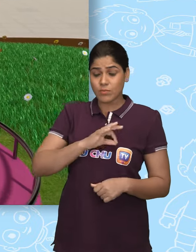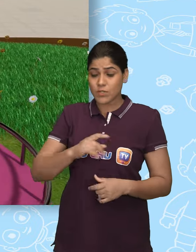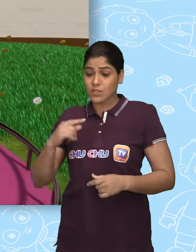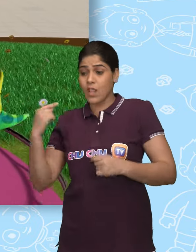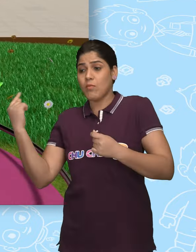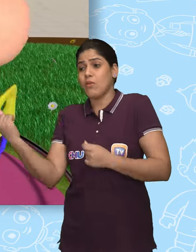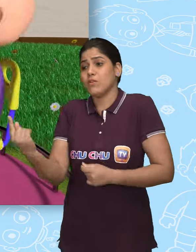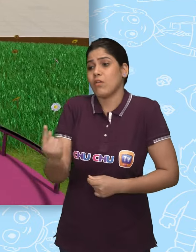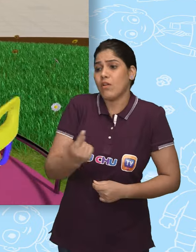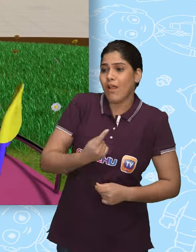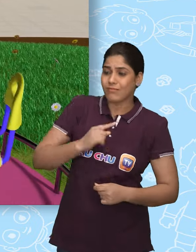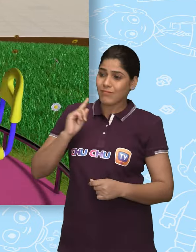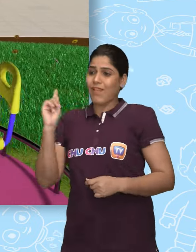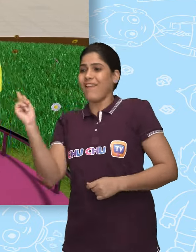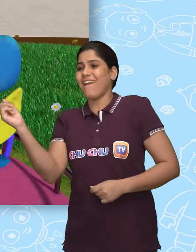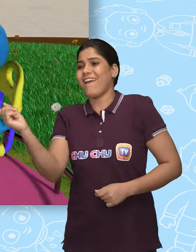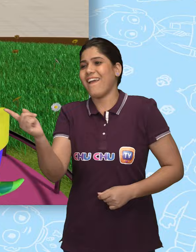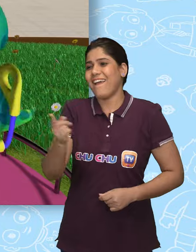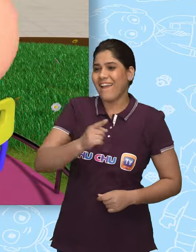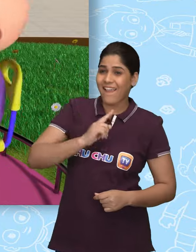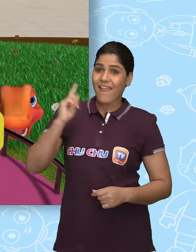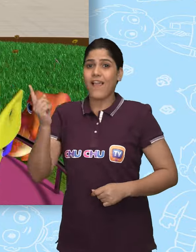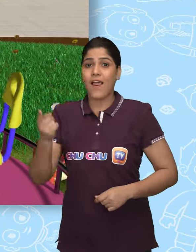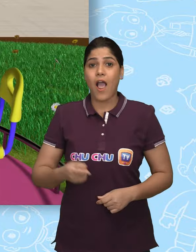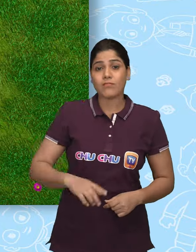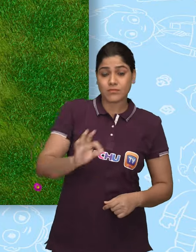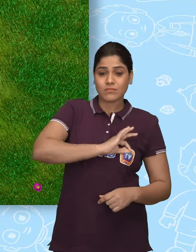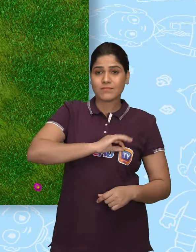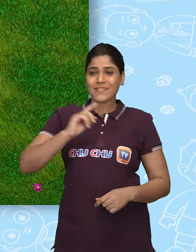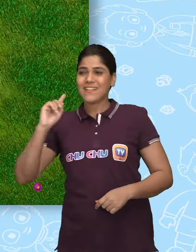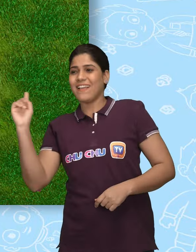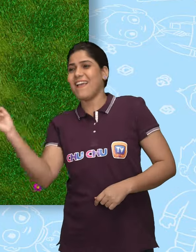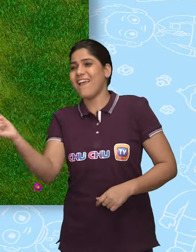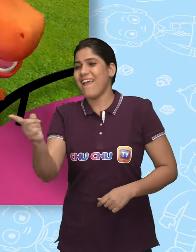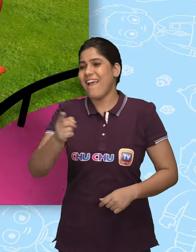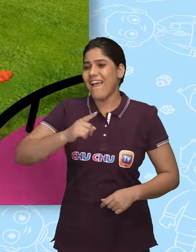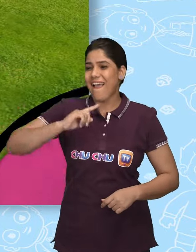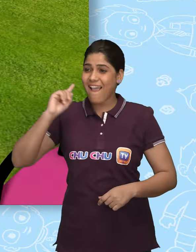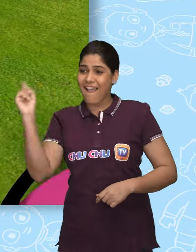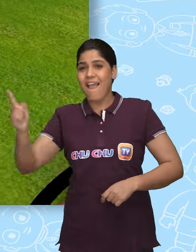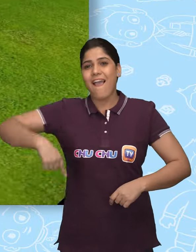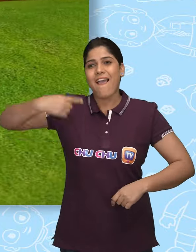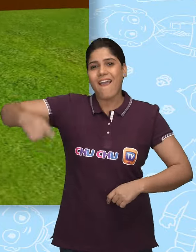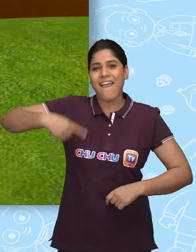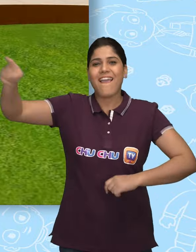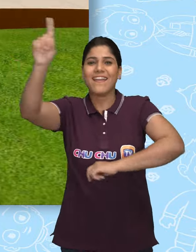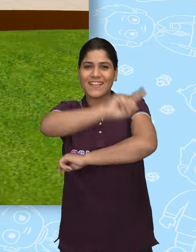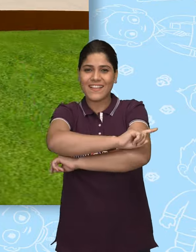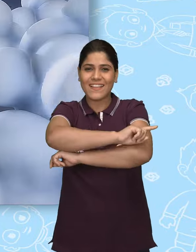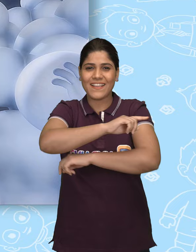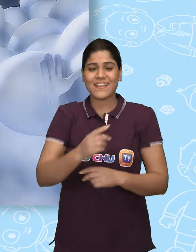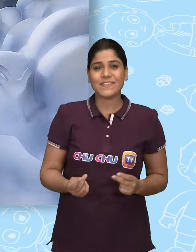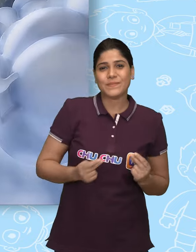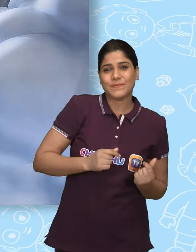झूला पसंद है मेरे को राउंड पे, मेरे को राउंड पे, मेरे को राउंड पे। झूला पसंद है मेरे को राउंड पे हर एक